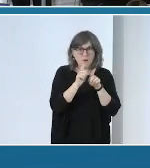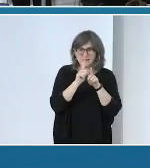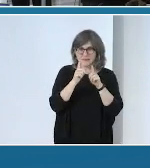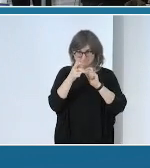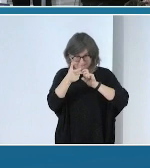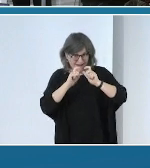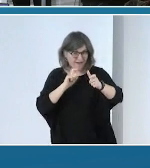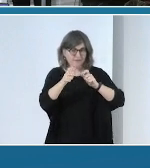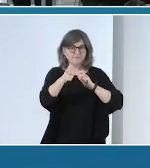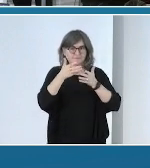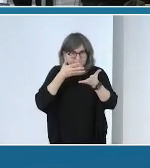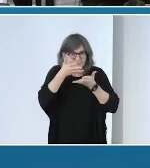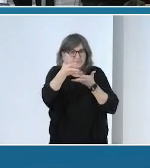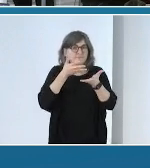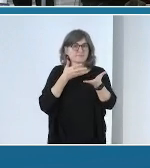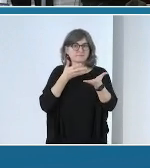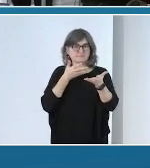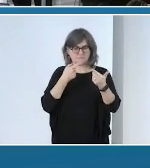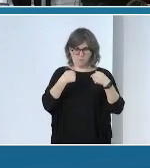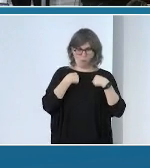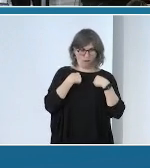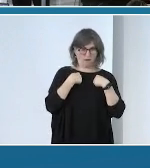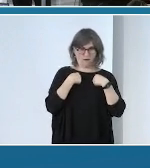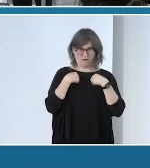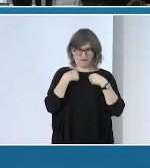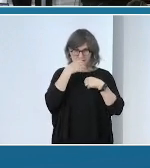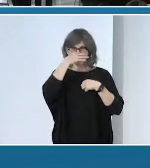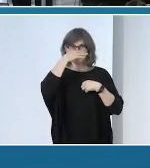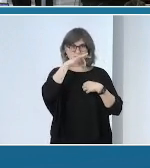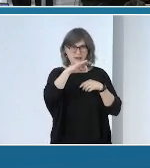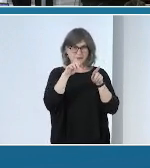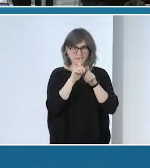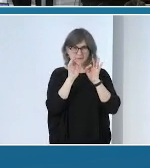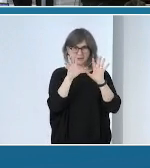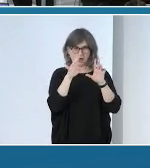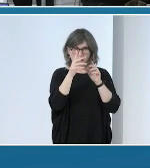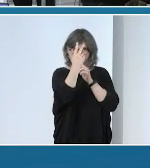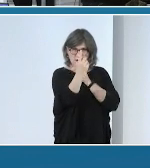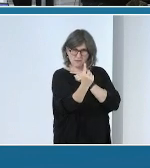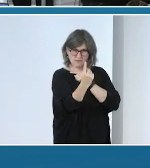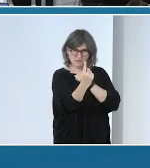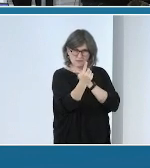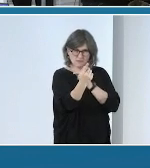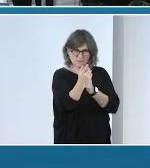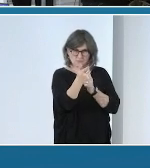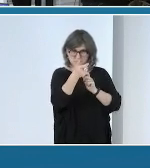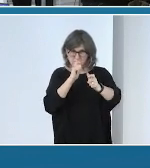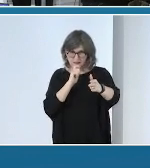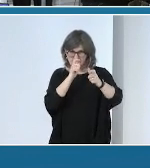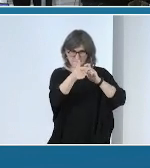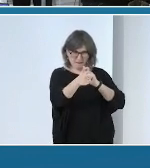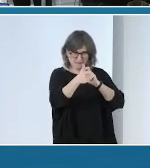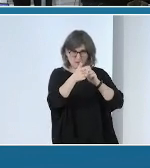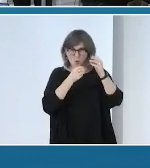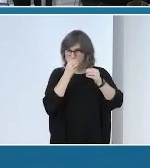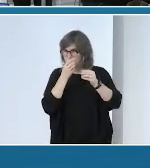l'interlocution aussi, la représentation de moi parlant avec quelqu'un d'autre, de l'interaction avec l'autre et de l'interaction avec